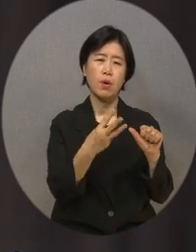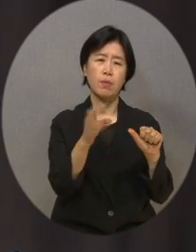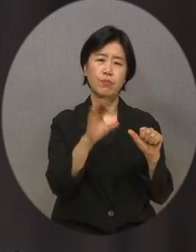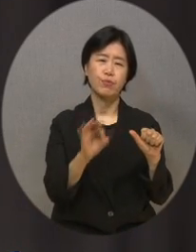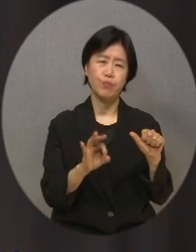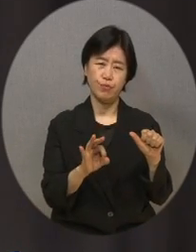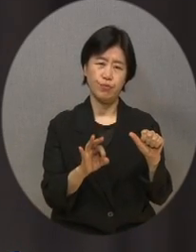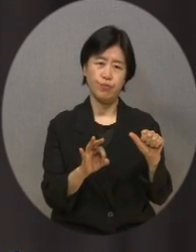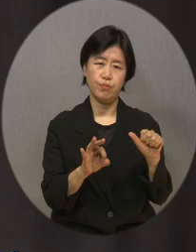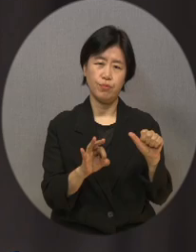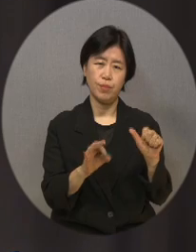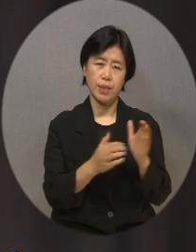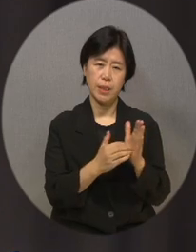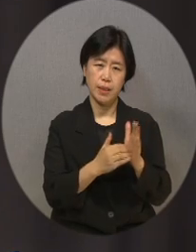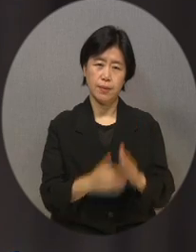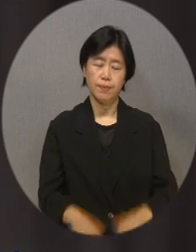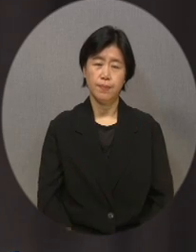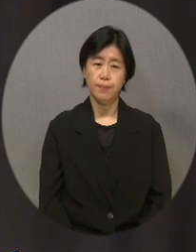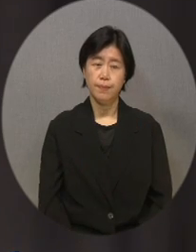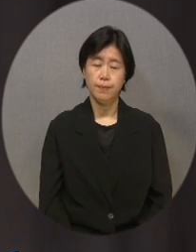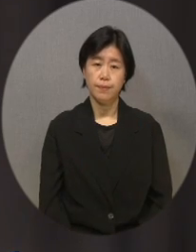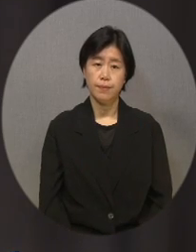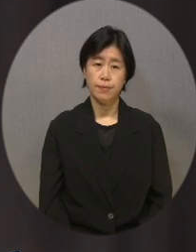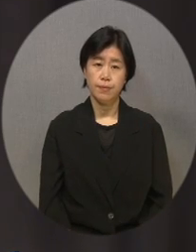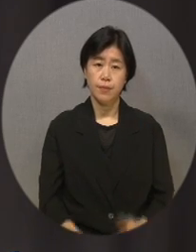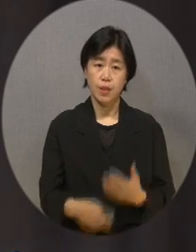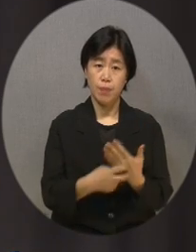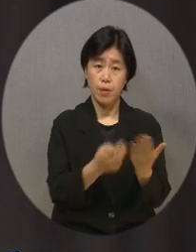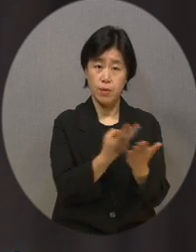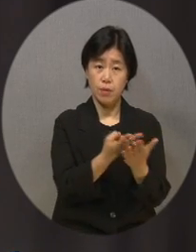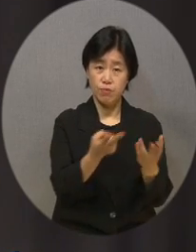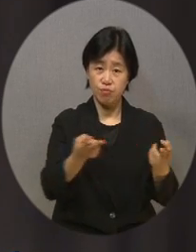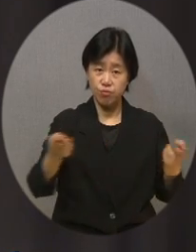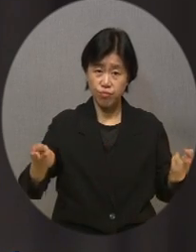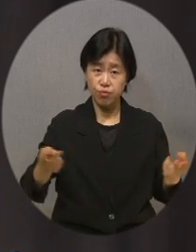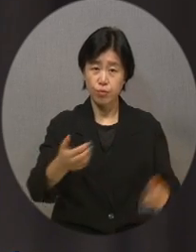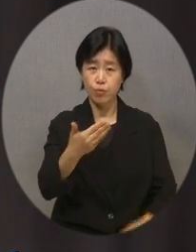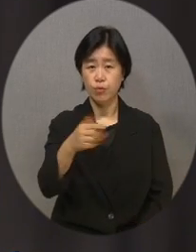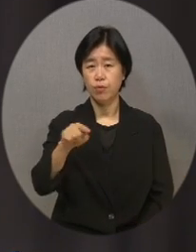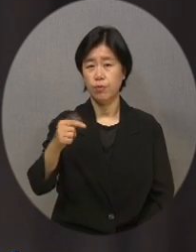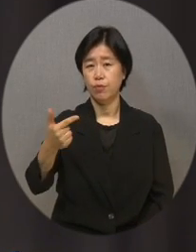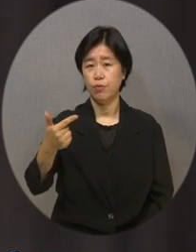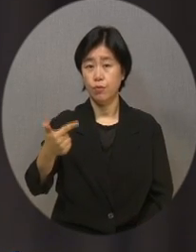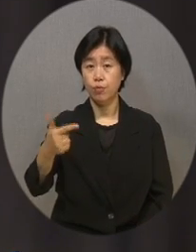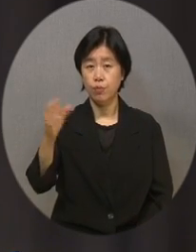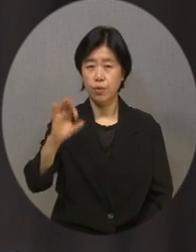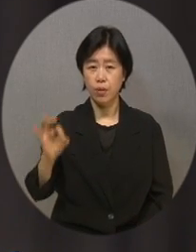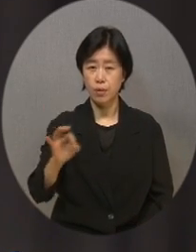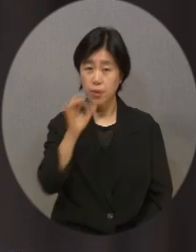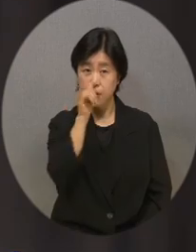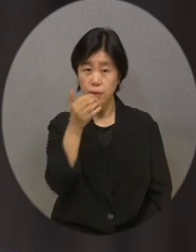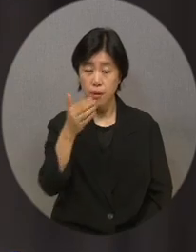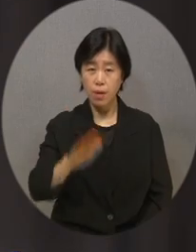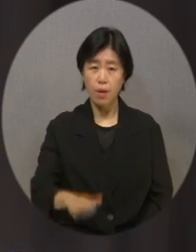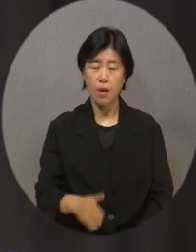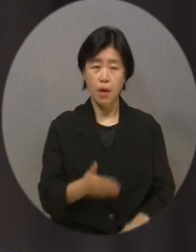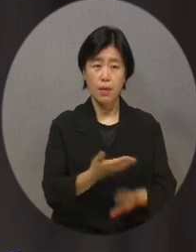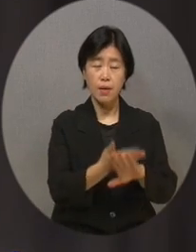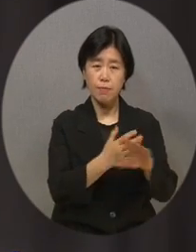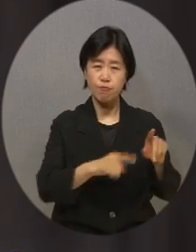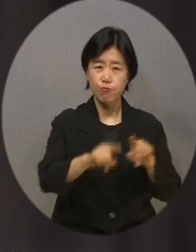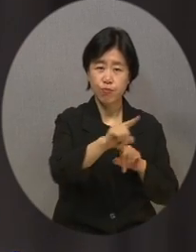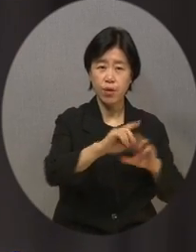2021년 기준으로. 이 병상수로 따지면 9.6%가 나오는데요. 이거는 이 OECD 선진국에